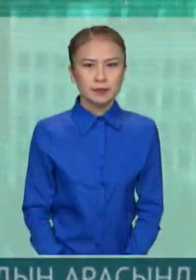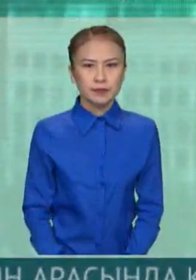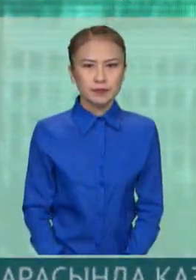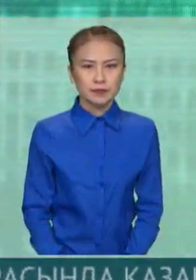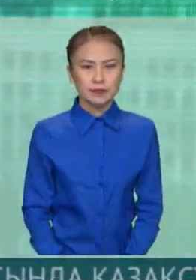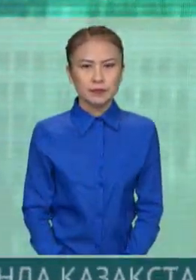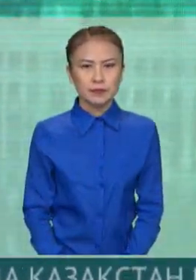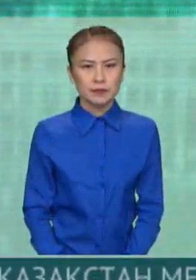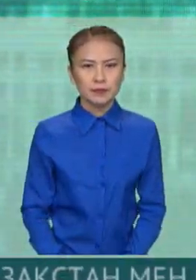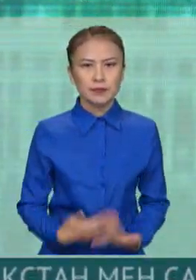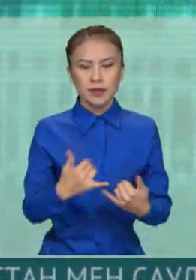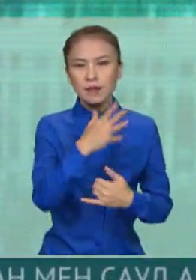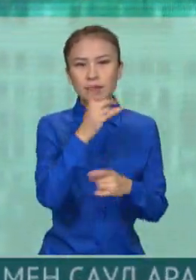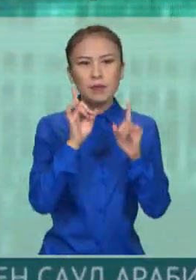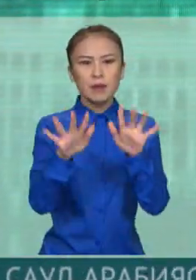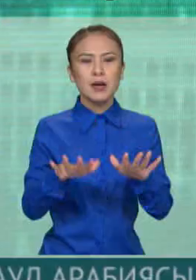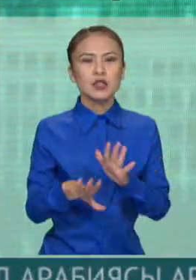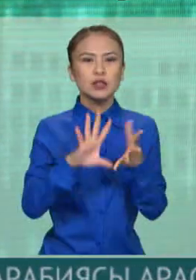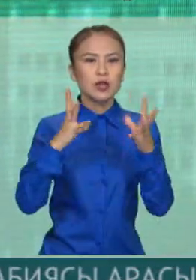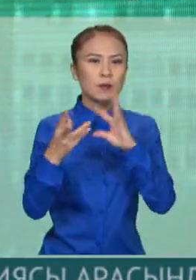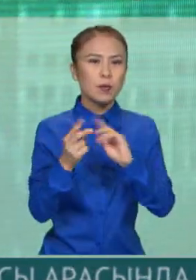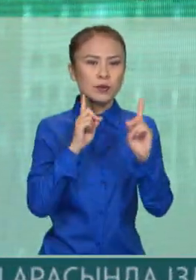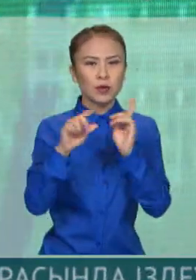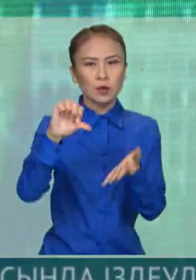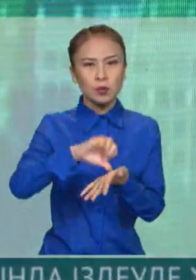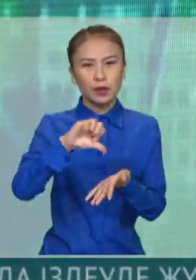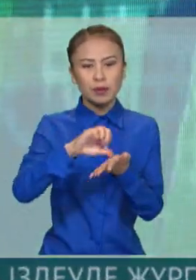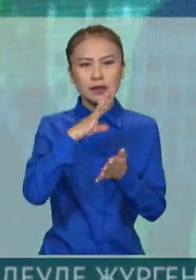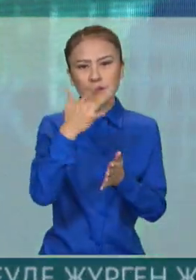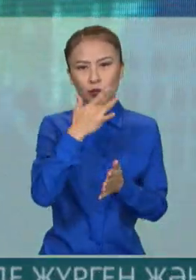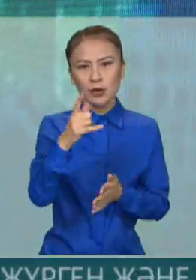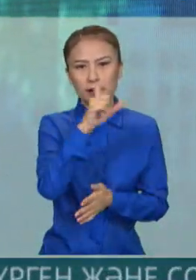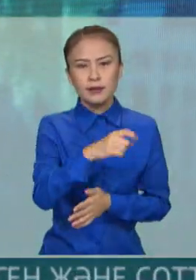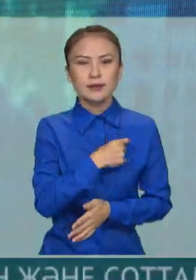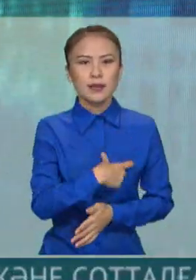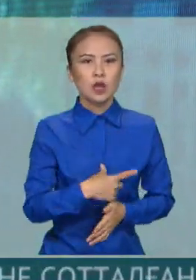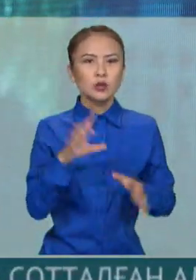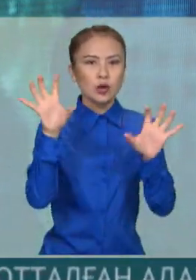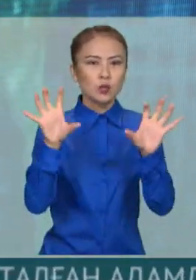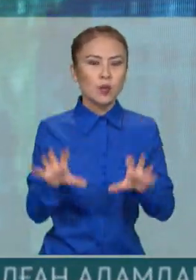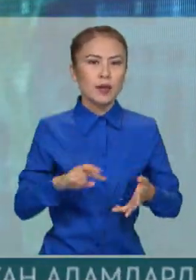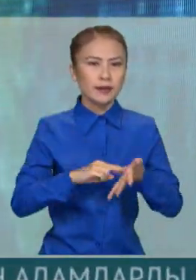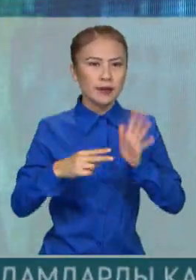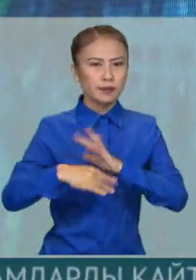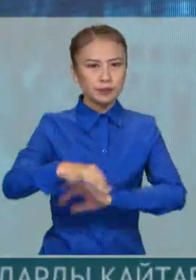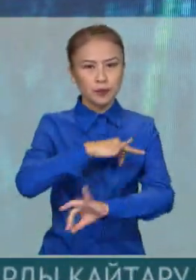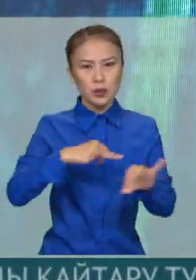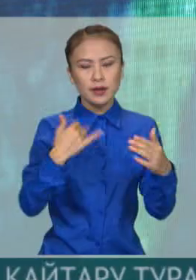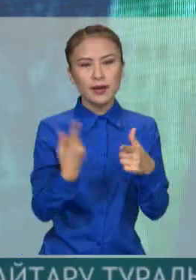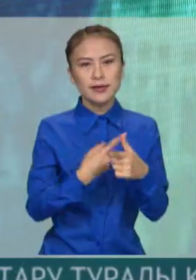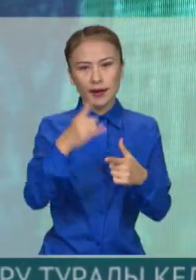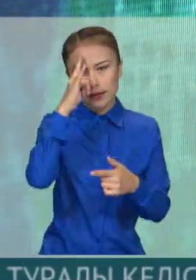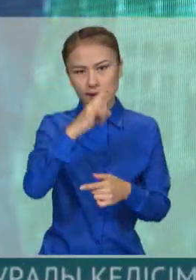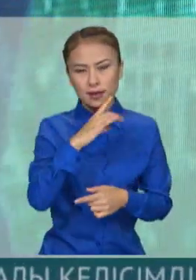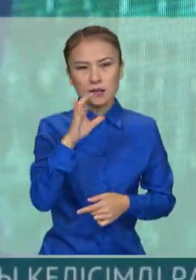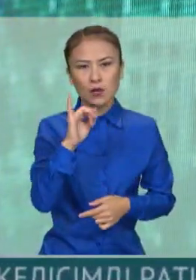жалғастырамыз. Дәл қазір парламент мәжілісінің жалпы отырысында төменгі палата депутаттары бірқатар заң жобаларын талқылап жатыр. Олардың